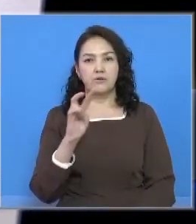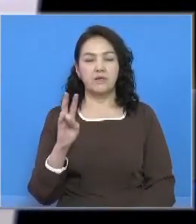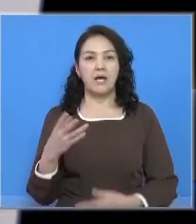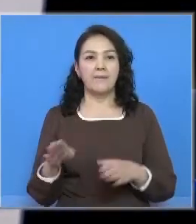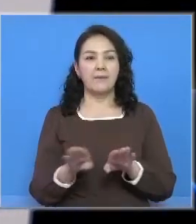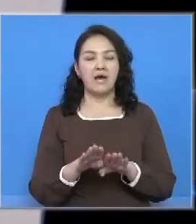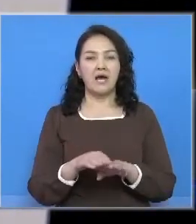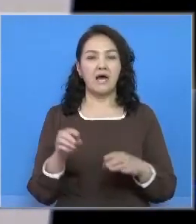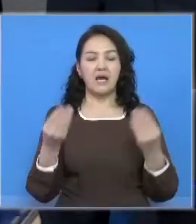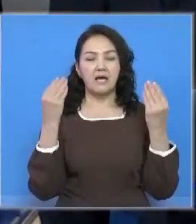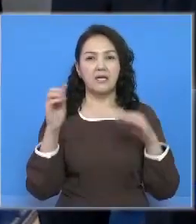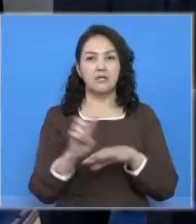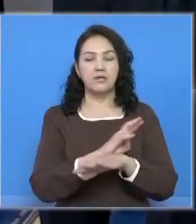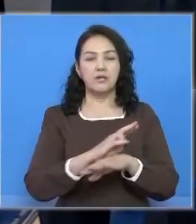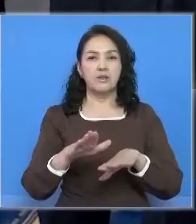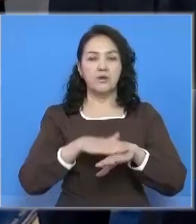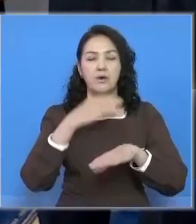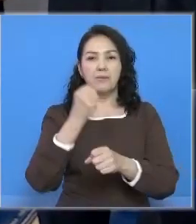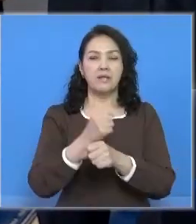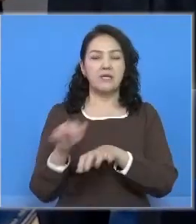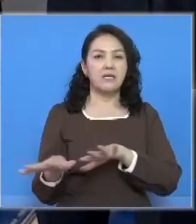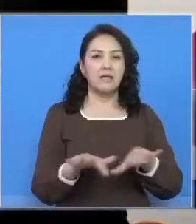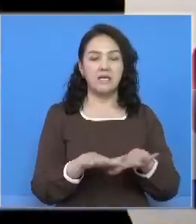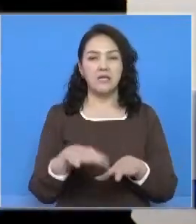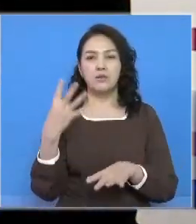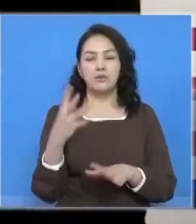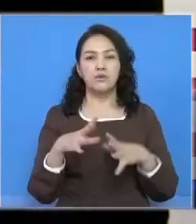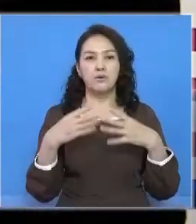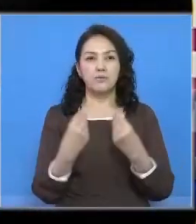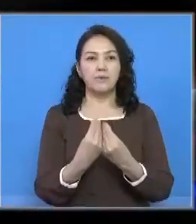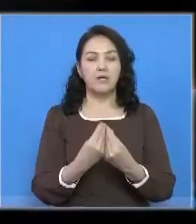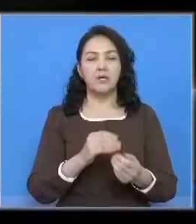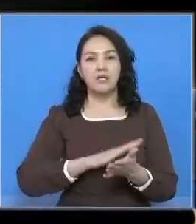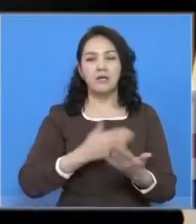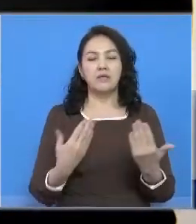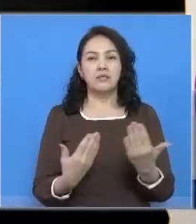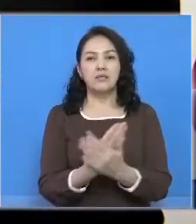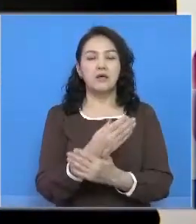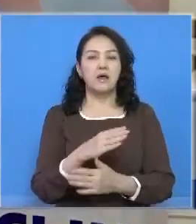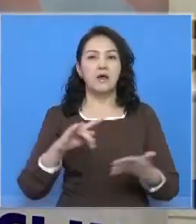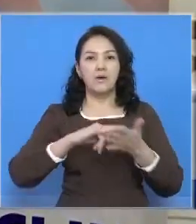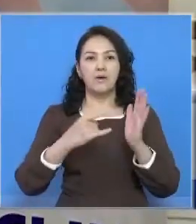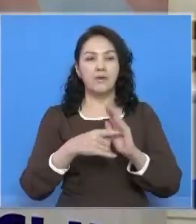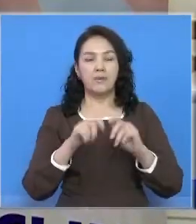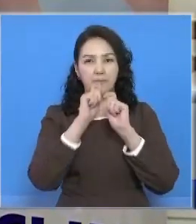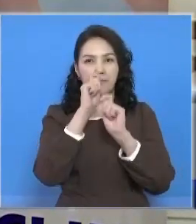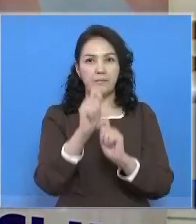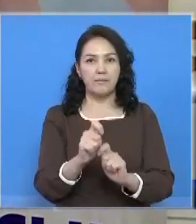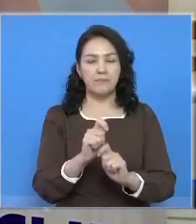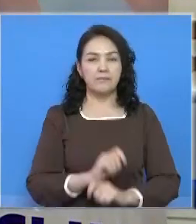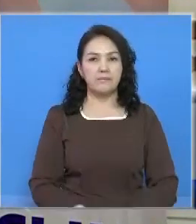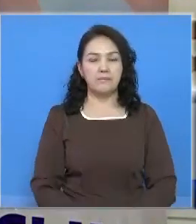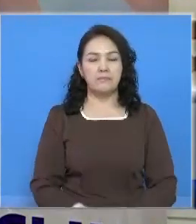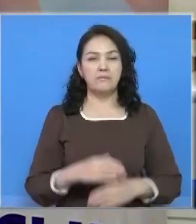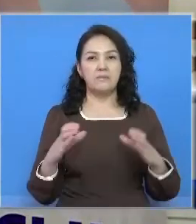Бұдан бөлек қасиетті түнде қайырымдылық шаралары жасалды. Бұл күні 4 бірдей отбасы су жаңа баспананың иесі атанды. Шағын топ